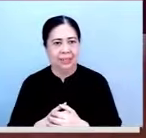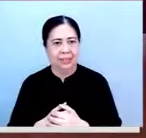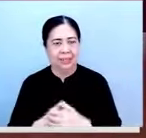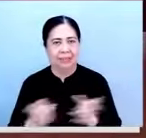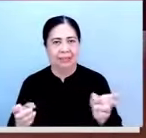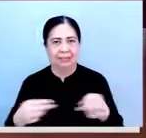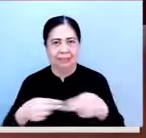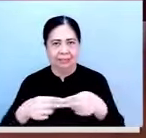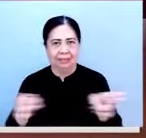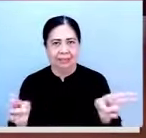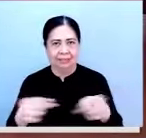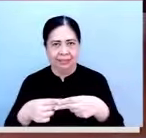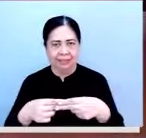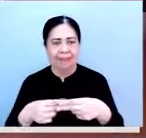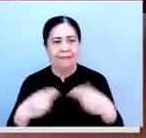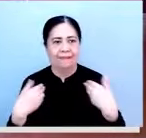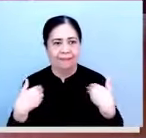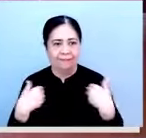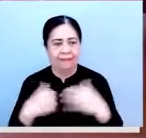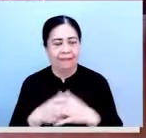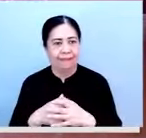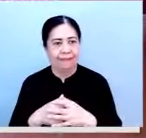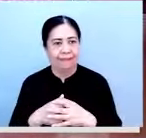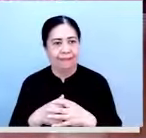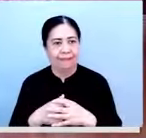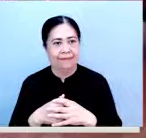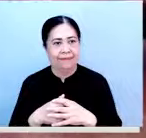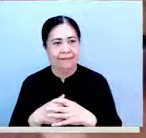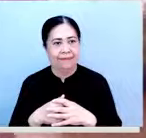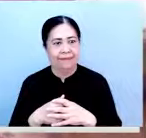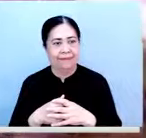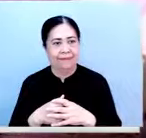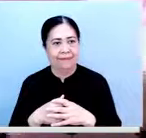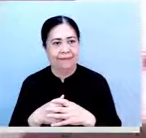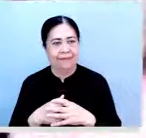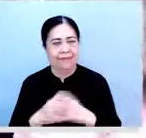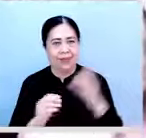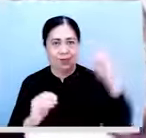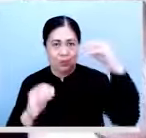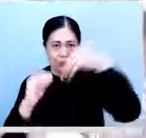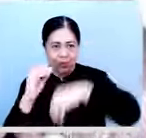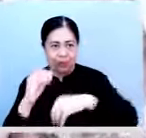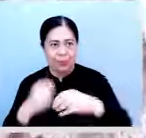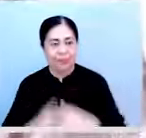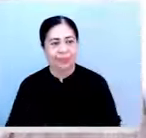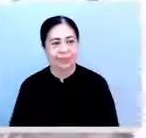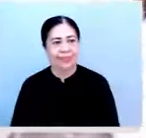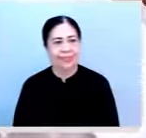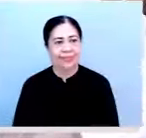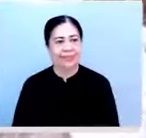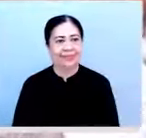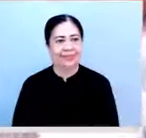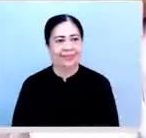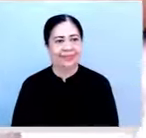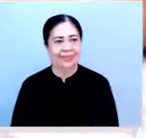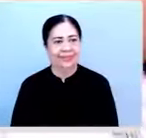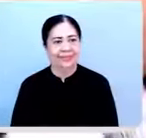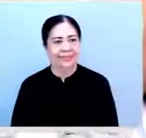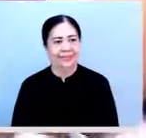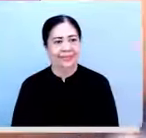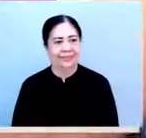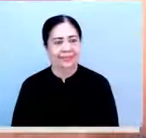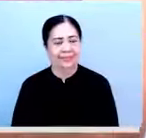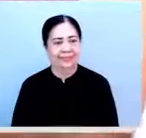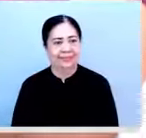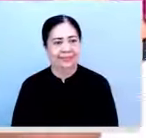buckle. Yes. So yung... And then, ayun. Isushoot lang dito sa likod. Okay, sige. Sir Billy, tulungan kita. Okay. And then, eto